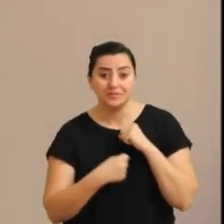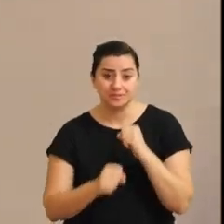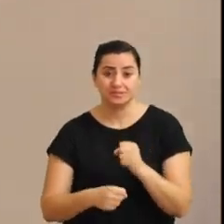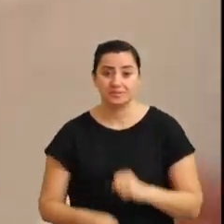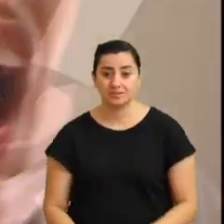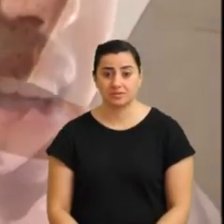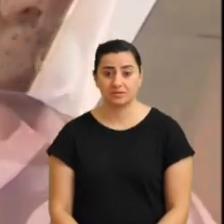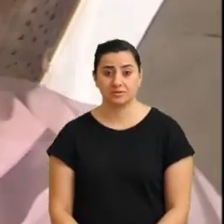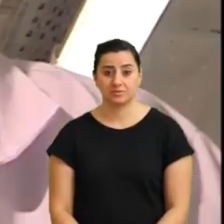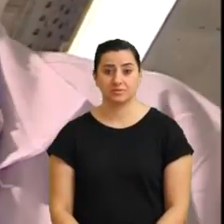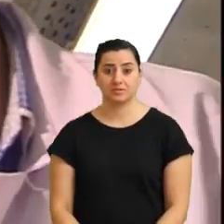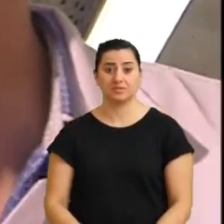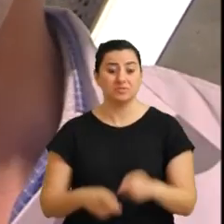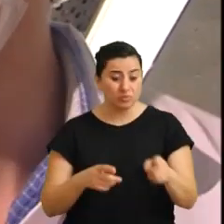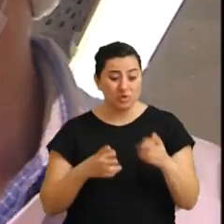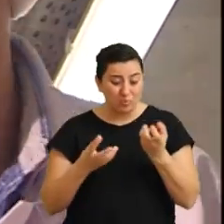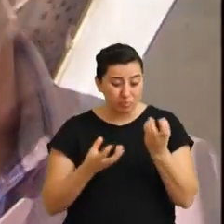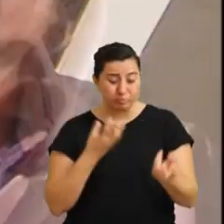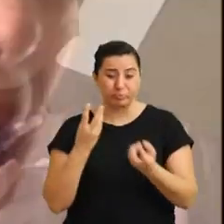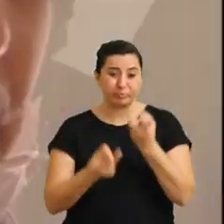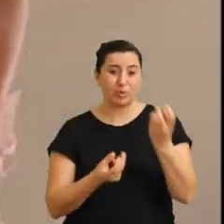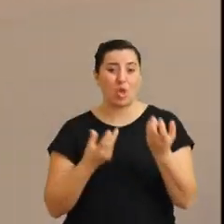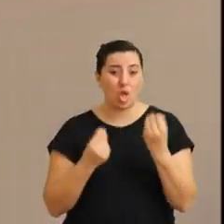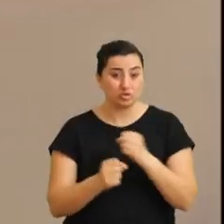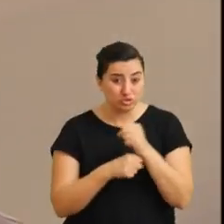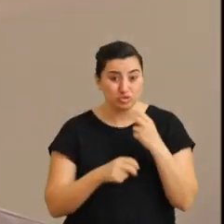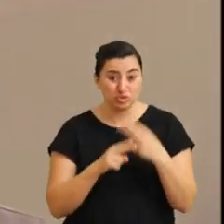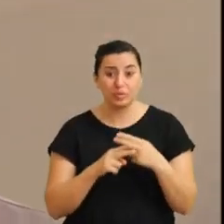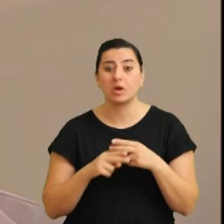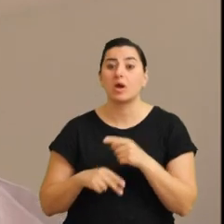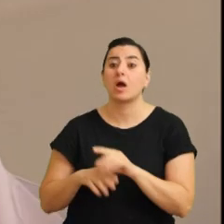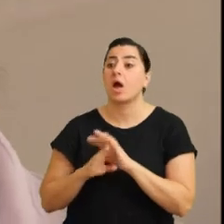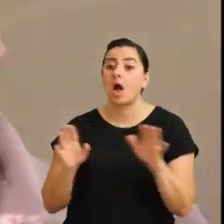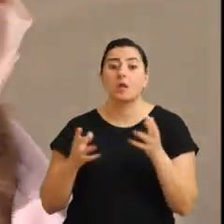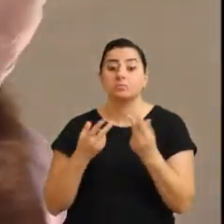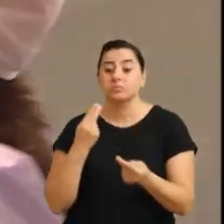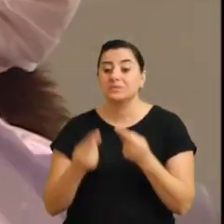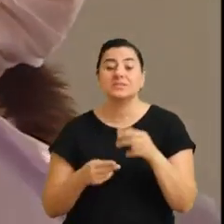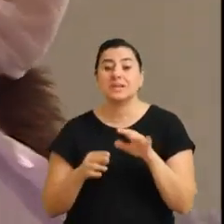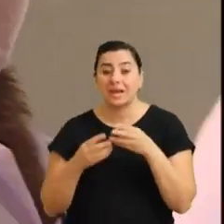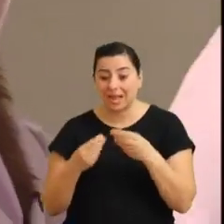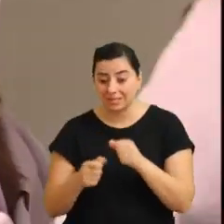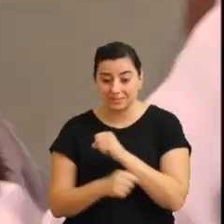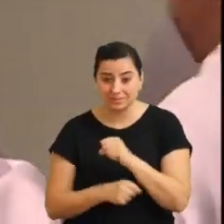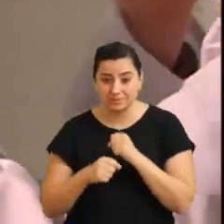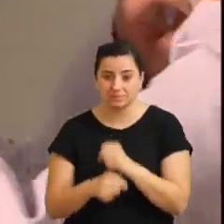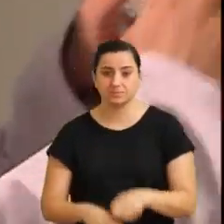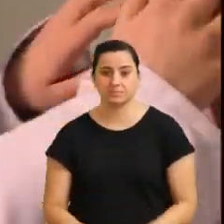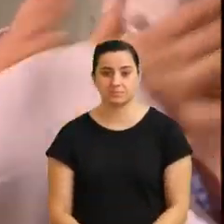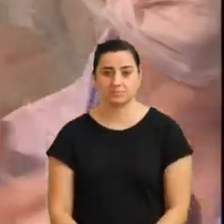karıştıracaksın. İşte. Bir de böyle aradan batırıp çıkar, topak topak oldu hepsi. Hayır, o topak topak olmayacak. Onları ezmek için çıkartıyorum